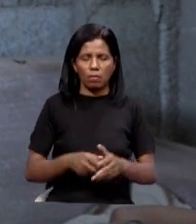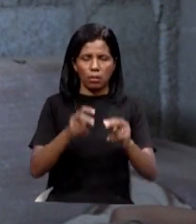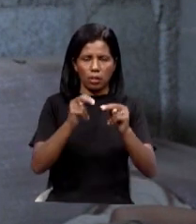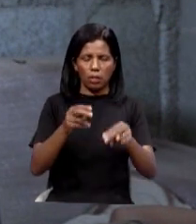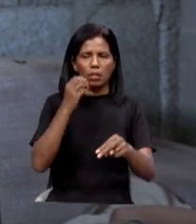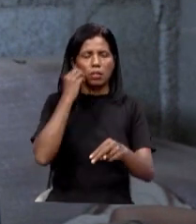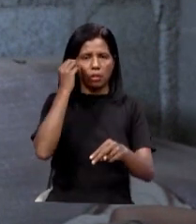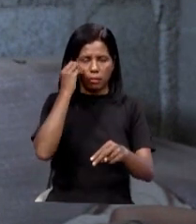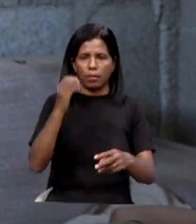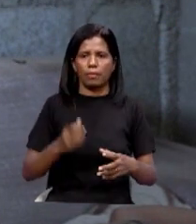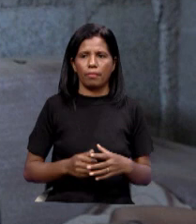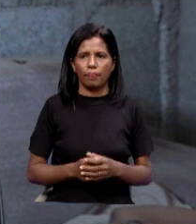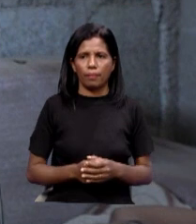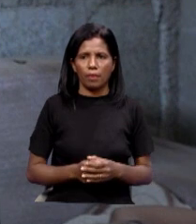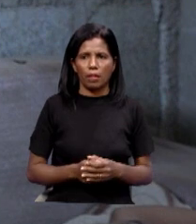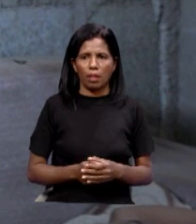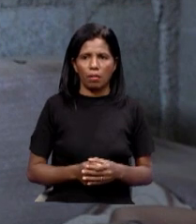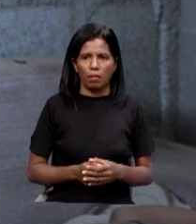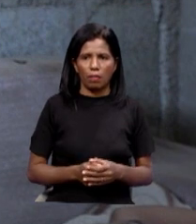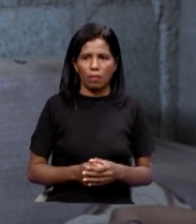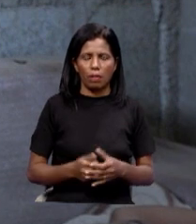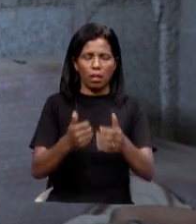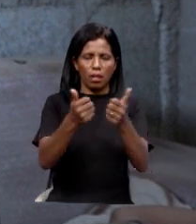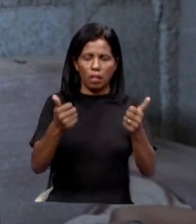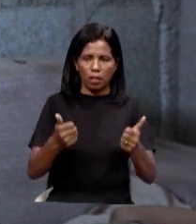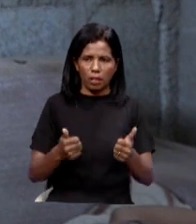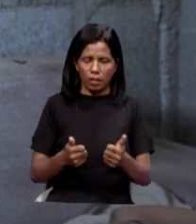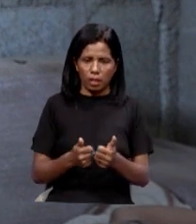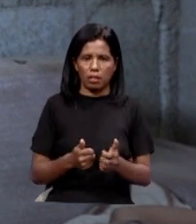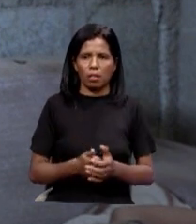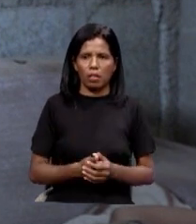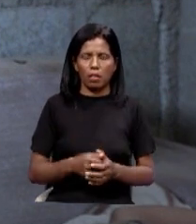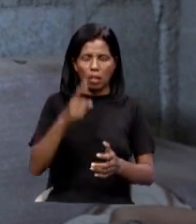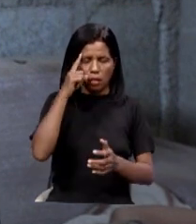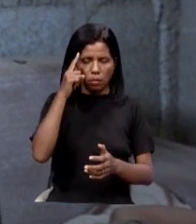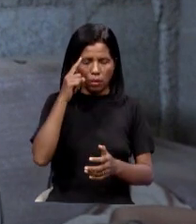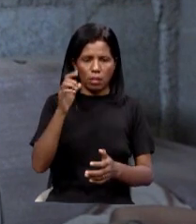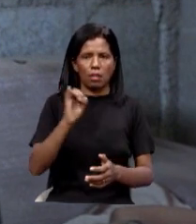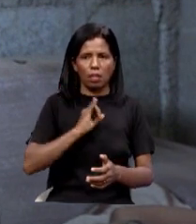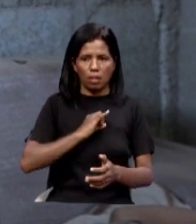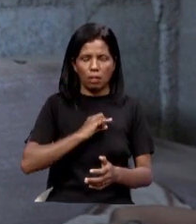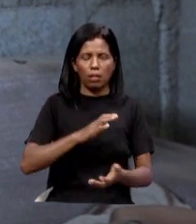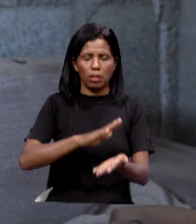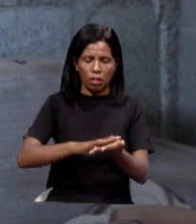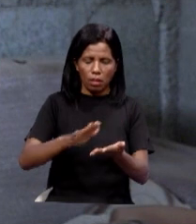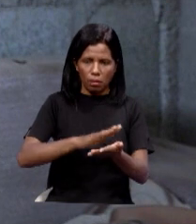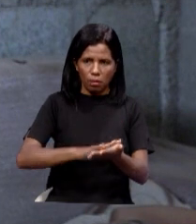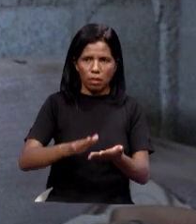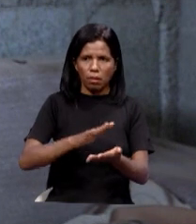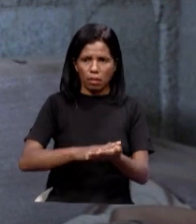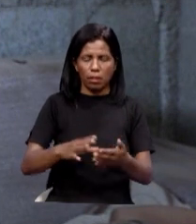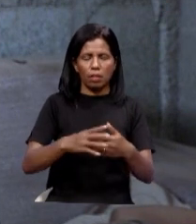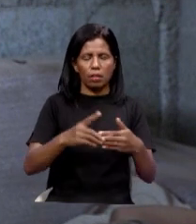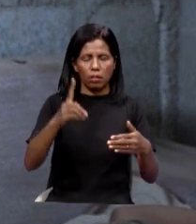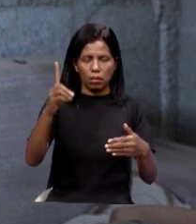jadu melarang ni. Nanti, so ada bes, alia maka maya Ano yung hau may bulo hau ba dasaray? Hetang mo ano tik sa dollar